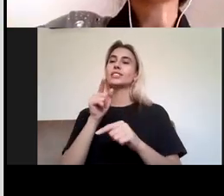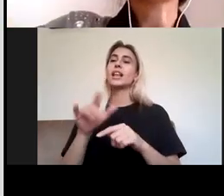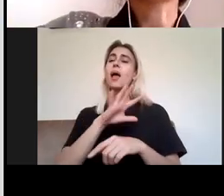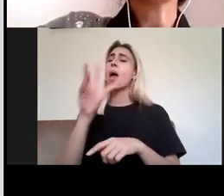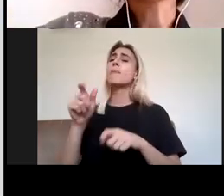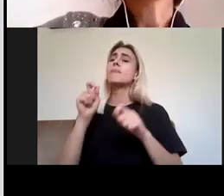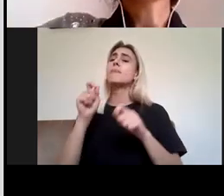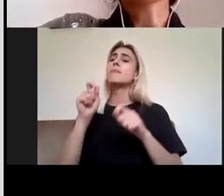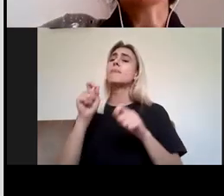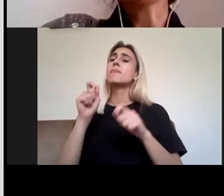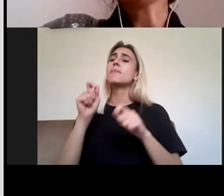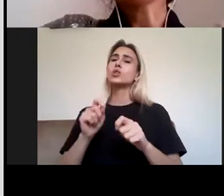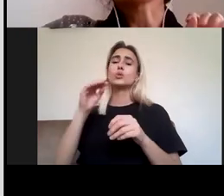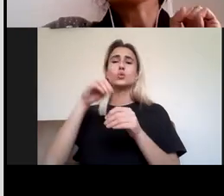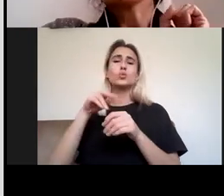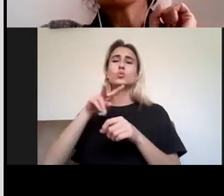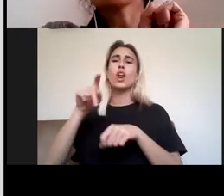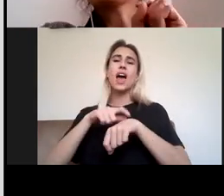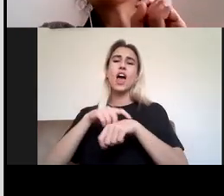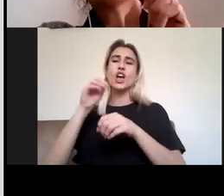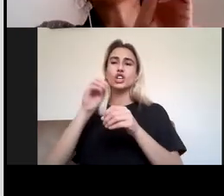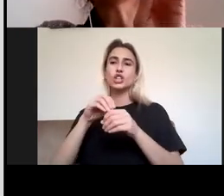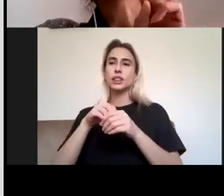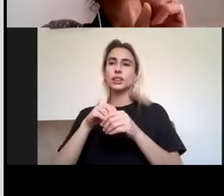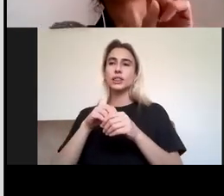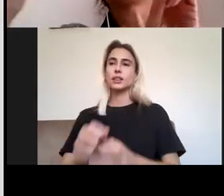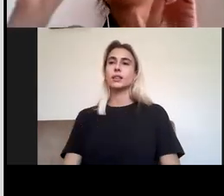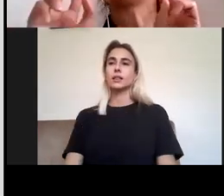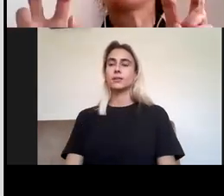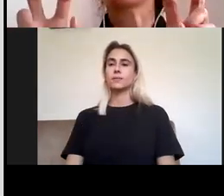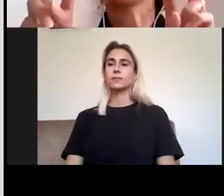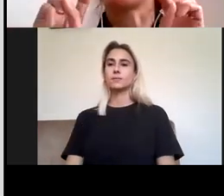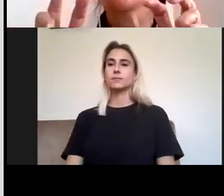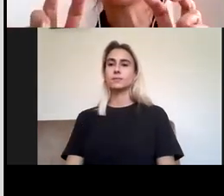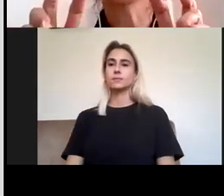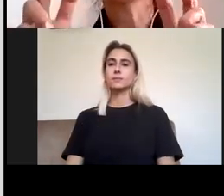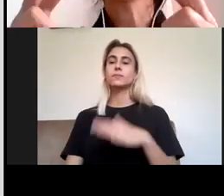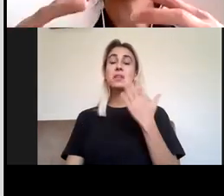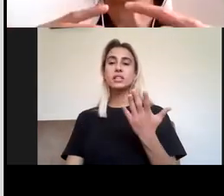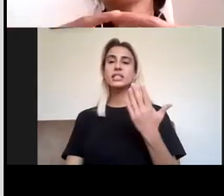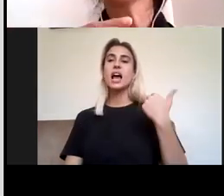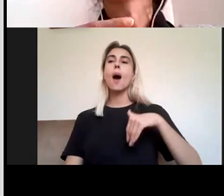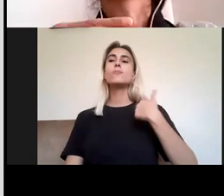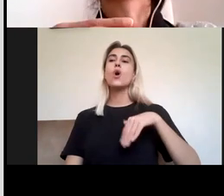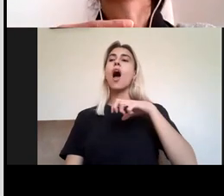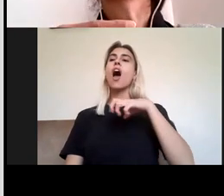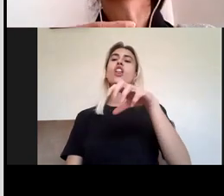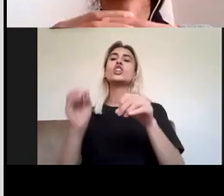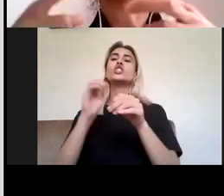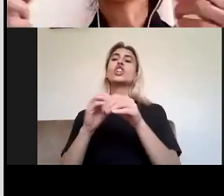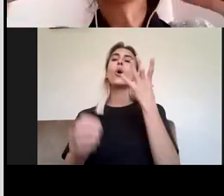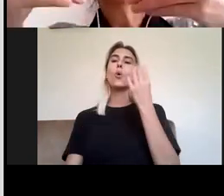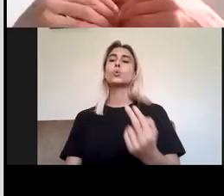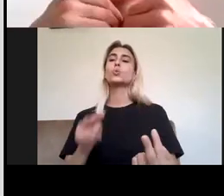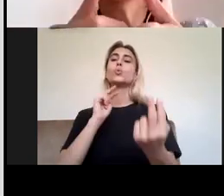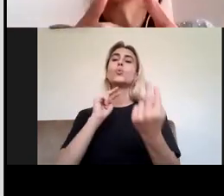süreç içerisinde hikayemiz aslında kamu alanlarının içerisinde olduğu ve ulaşım